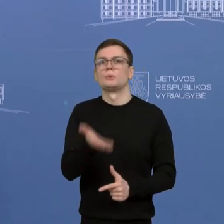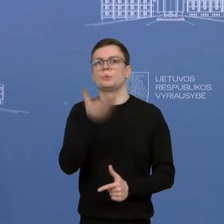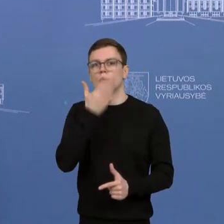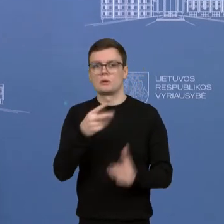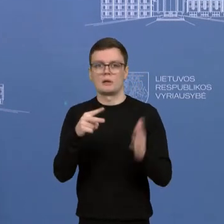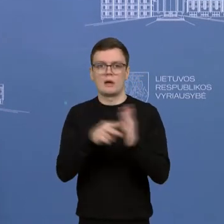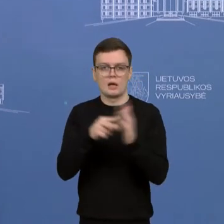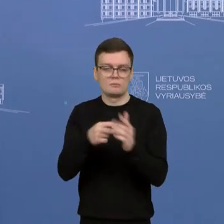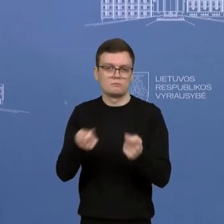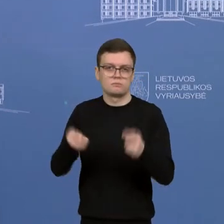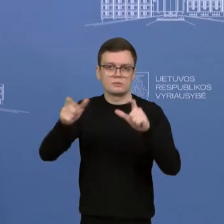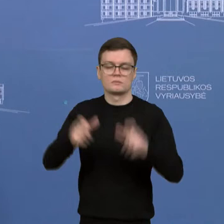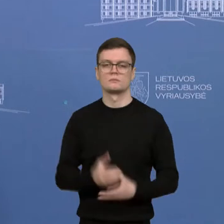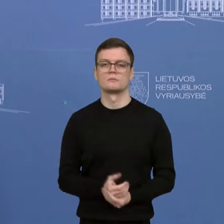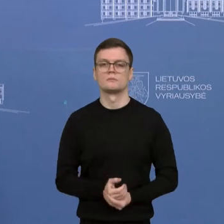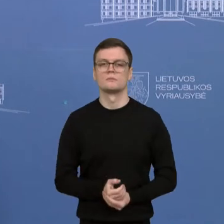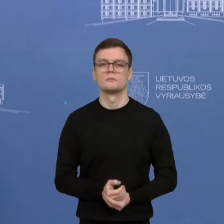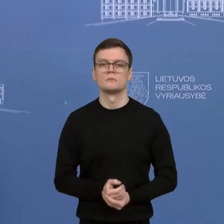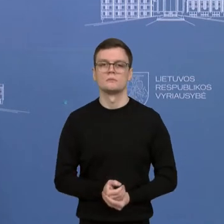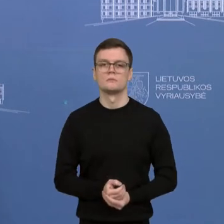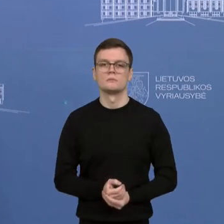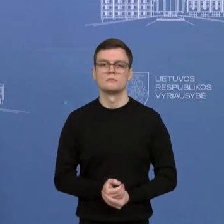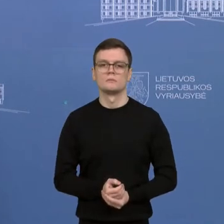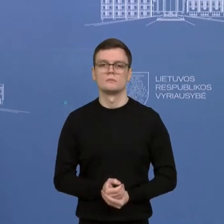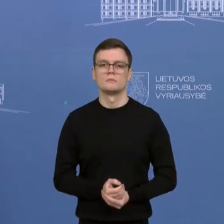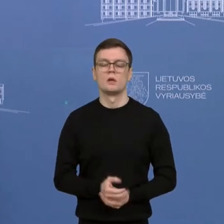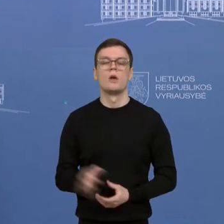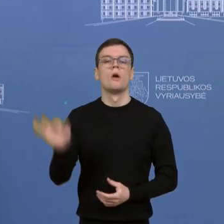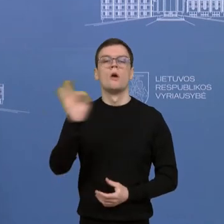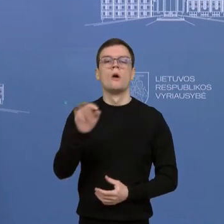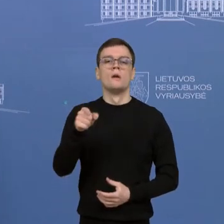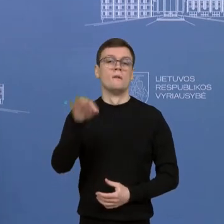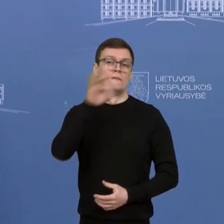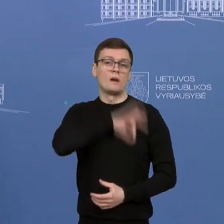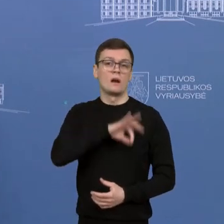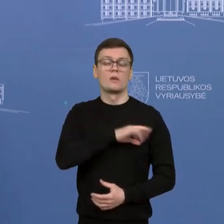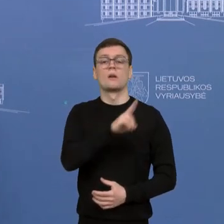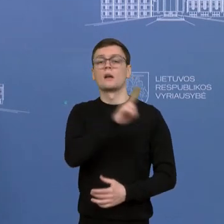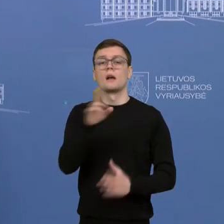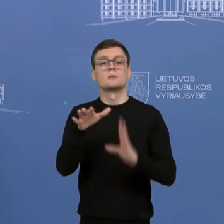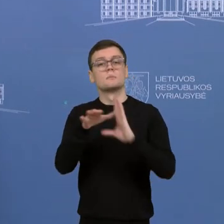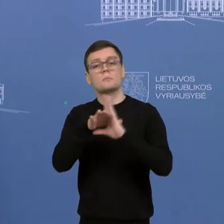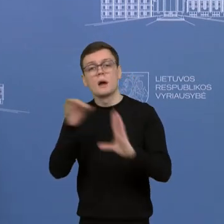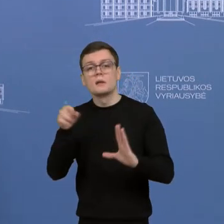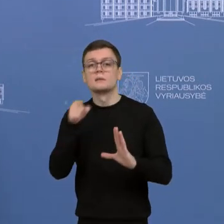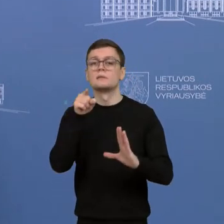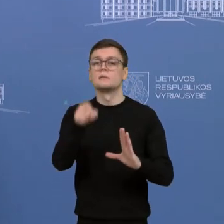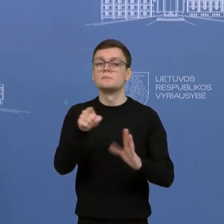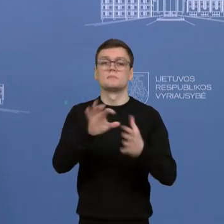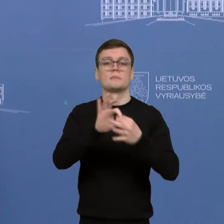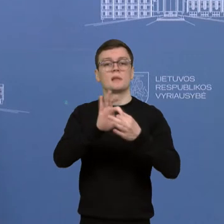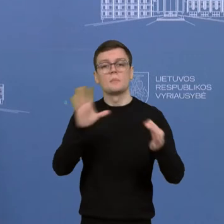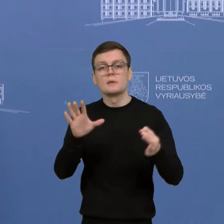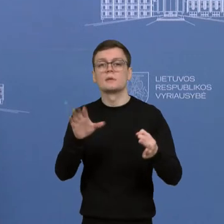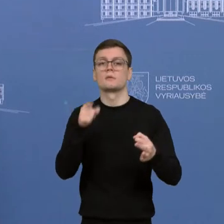augimas. Jeigu mes kalbėsim apie tuos vartotojus, kurie yra pasirinkę nepriklausomą